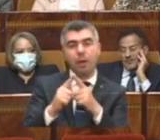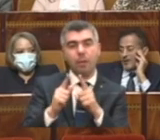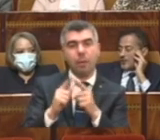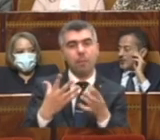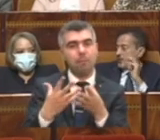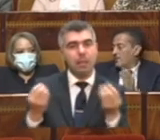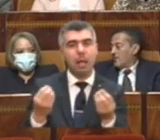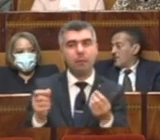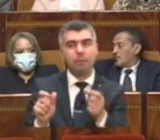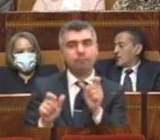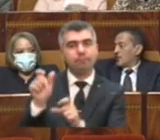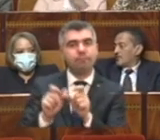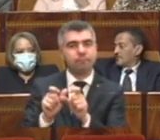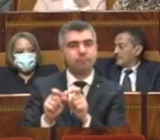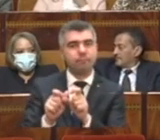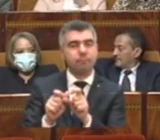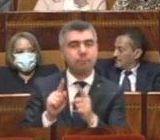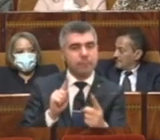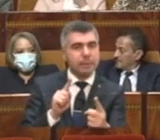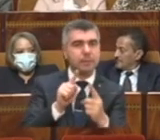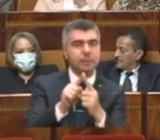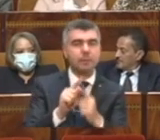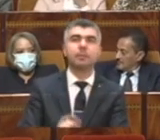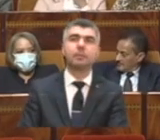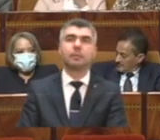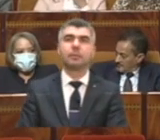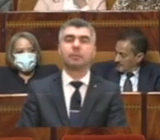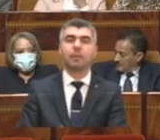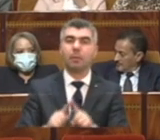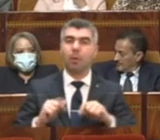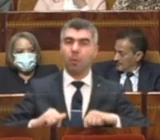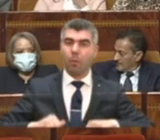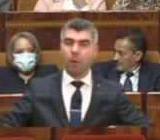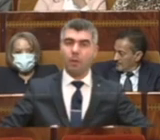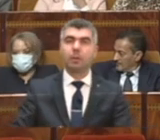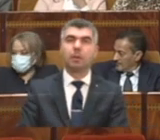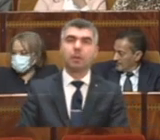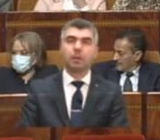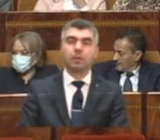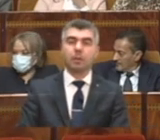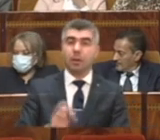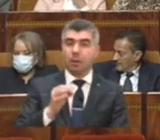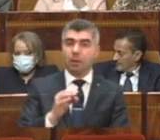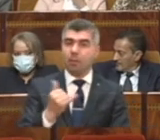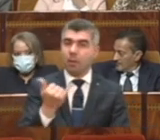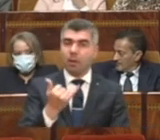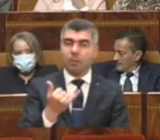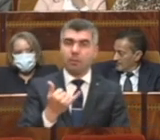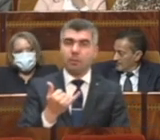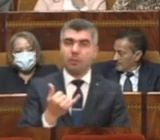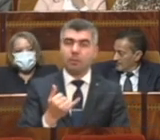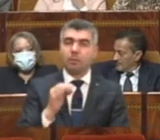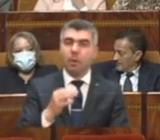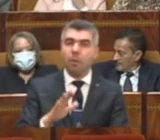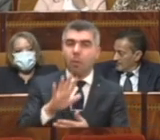متدخلين، وأكيد أيضا أن وزارتكم عندها يعني اليوم استعداد وعندها الجرأة